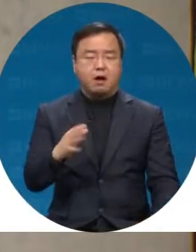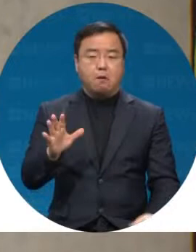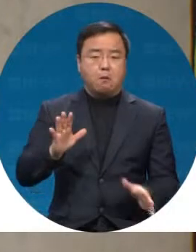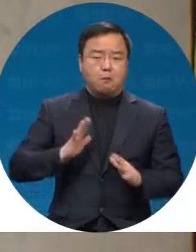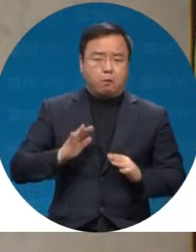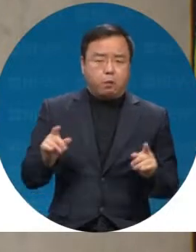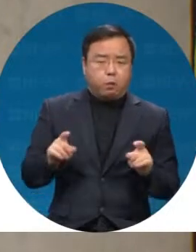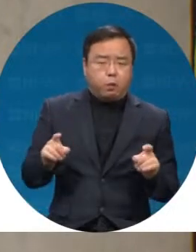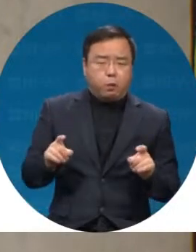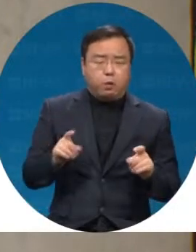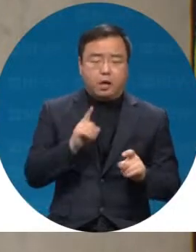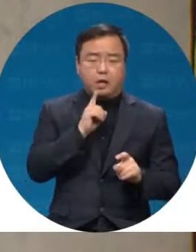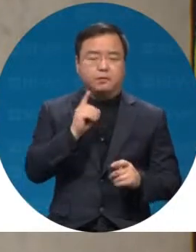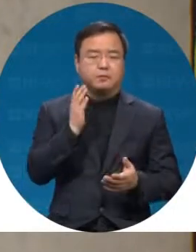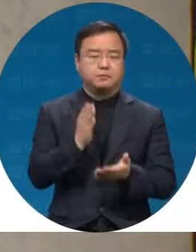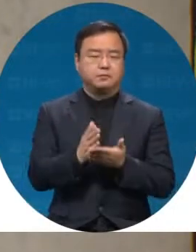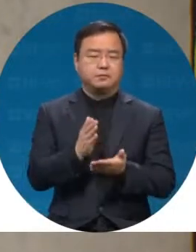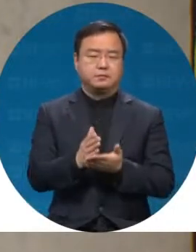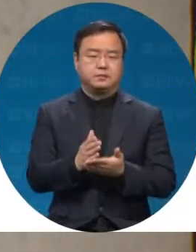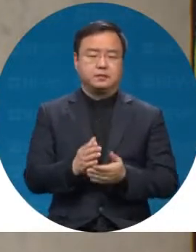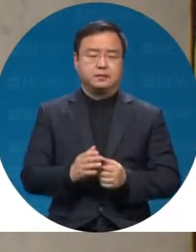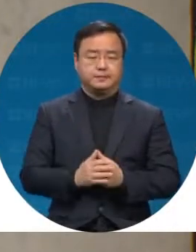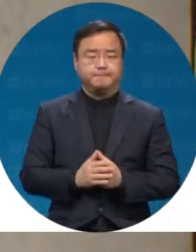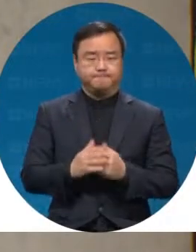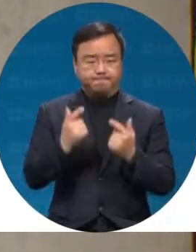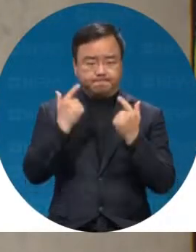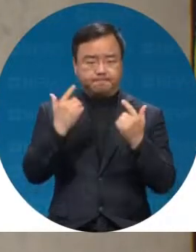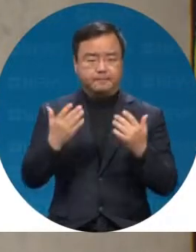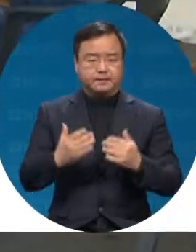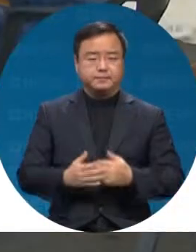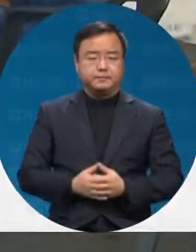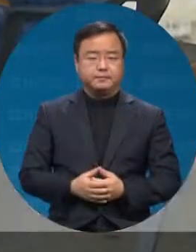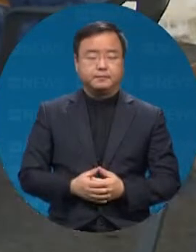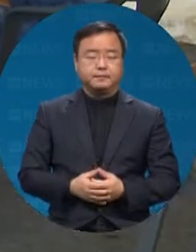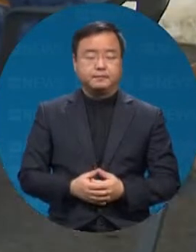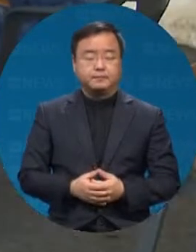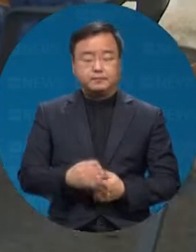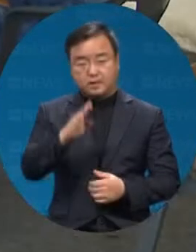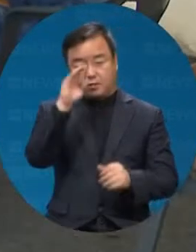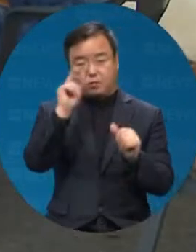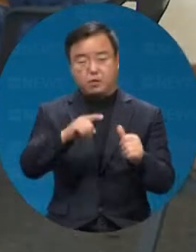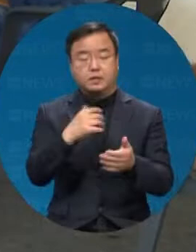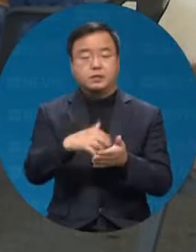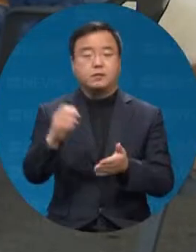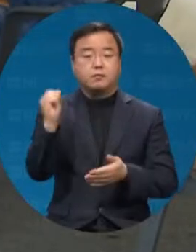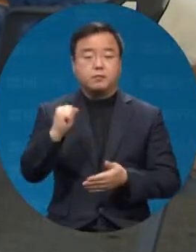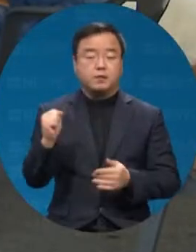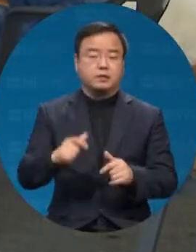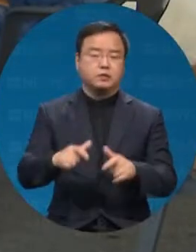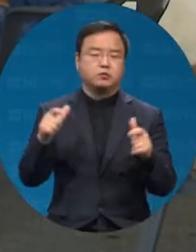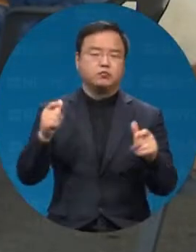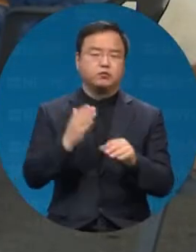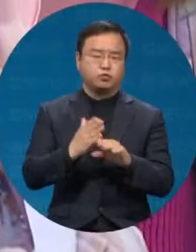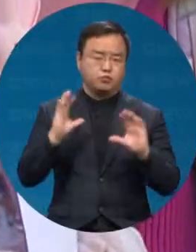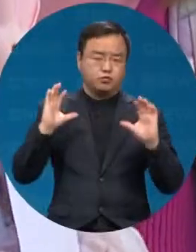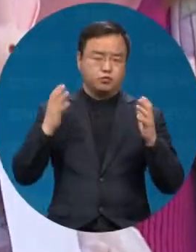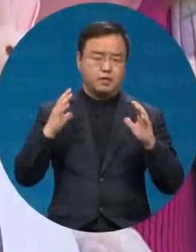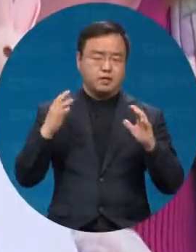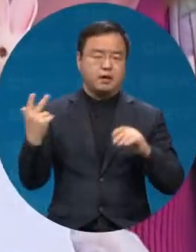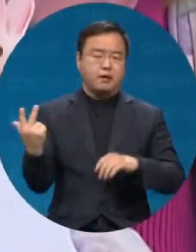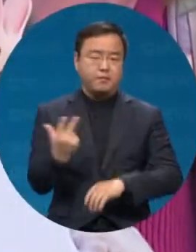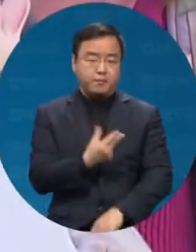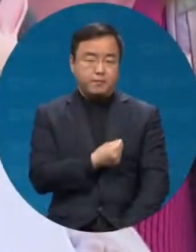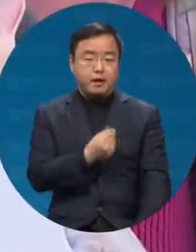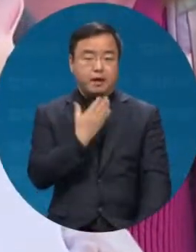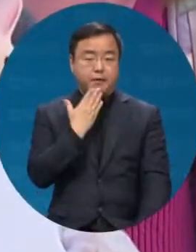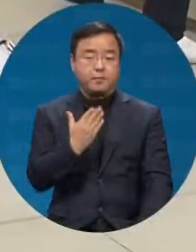두려움이나 공포감을 가질 필요는 없다. 그런 건 분명히 말씀드립니다. 확진자 비중이 늘고 있는 어린이들이 백신을 맞을 수 있는